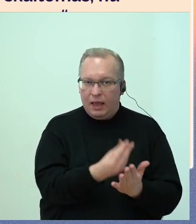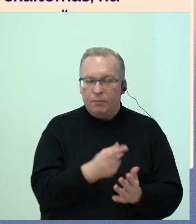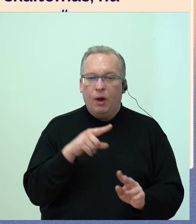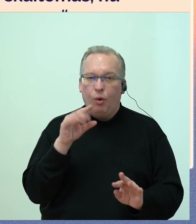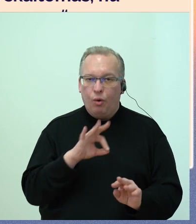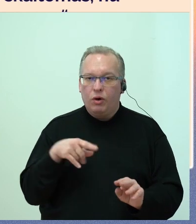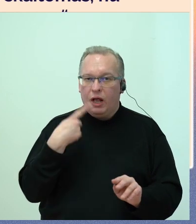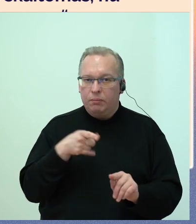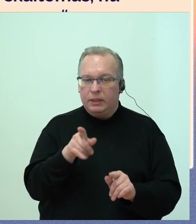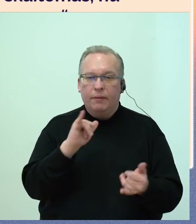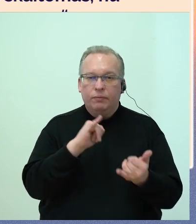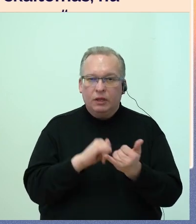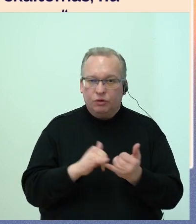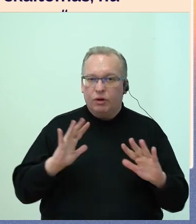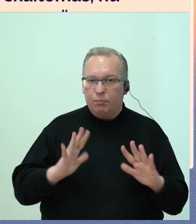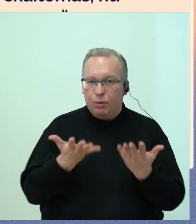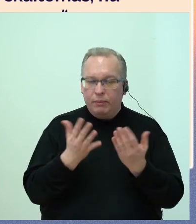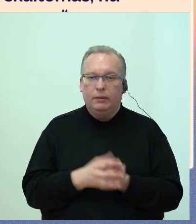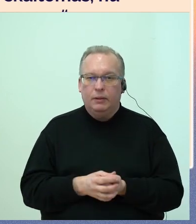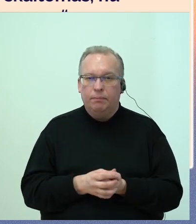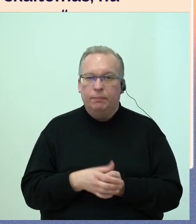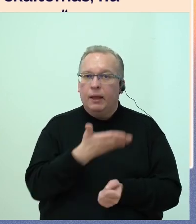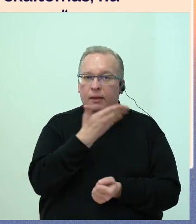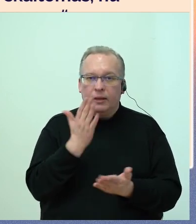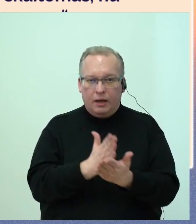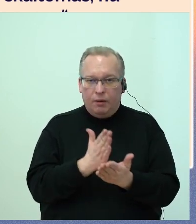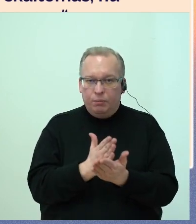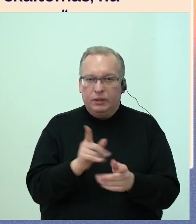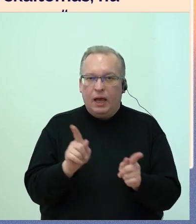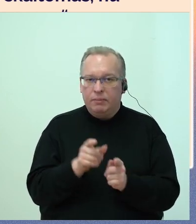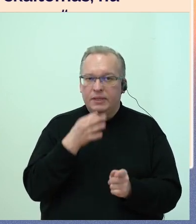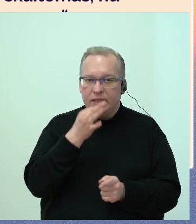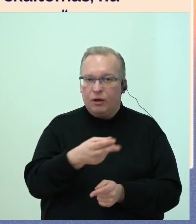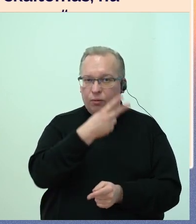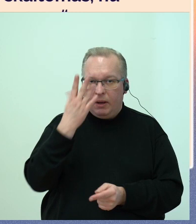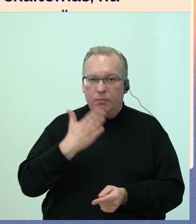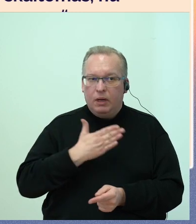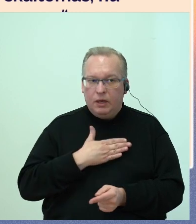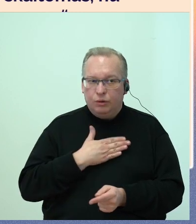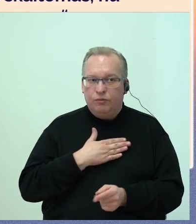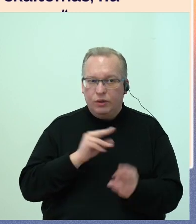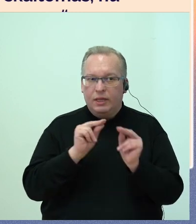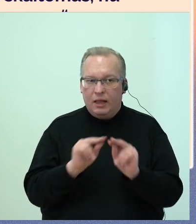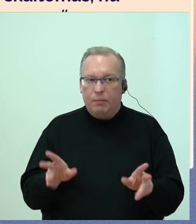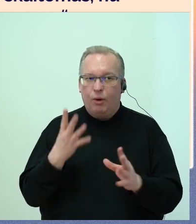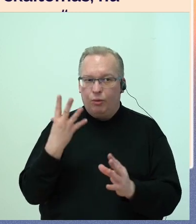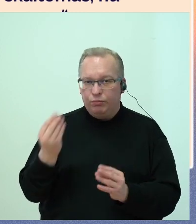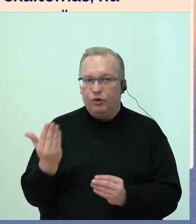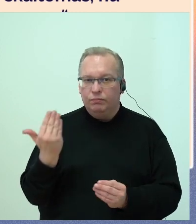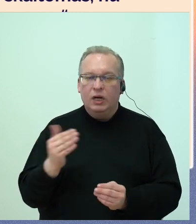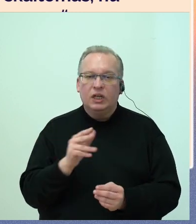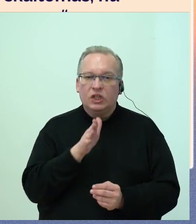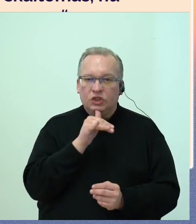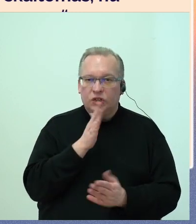kai kalbame apie tą istorinį momentą, kad tai nebūtinai pozicionuojama kaip Lietuvos tragedija, dažnai kaip žydų.